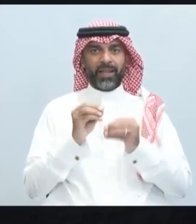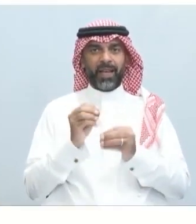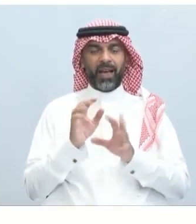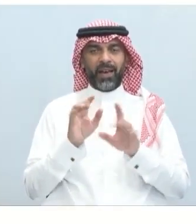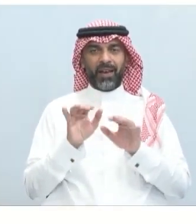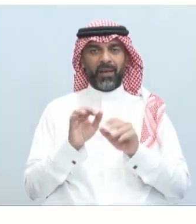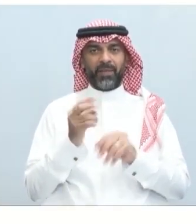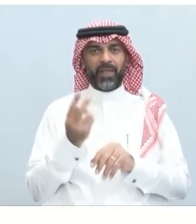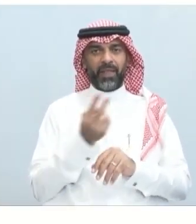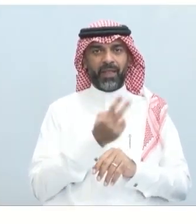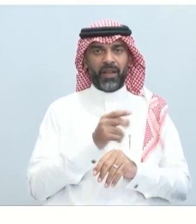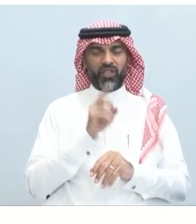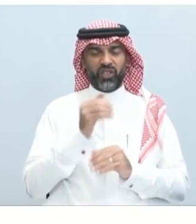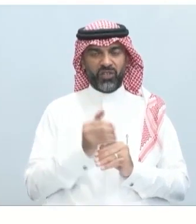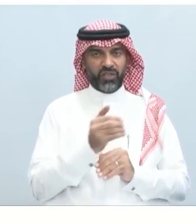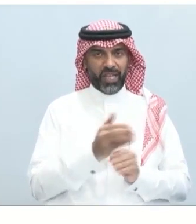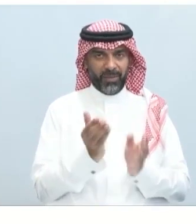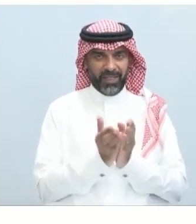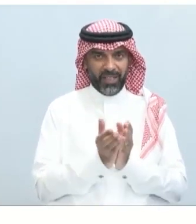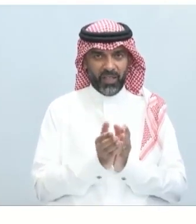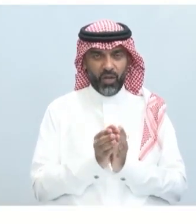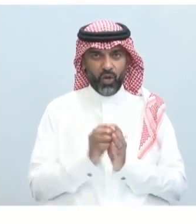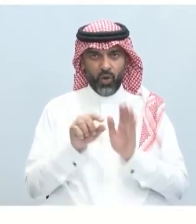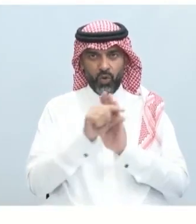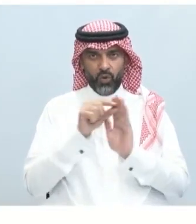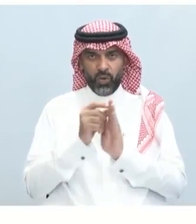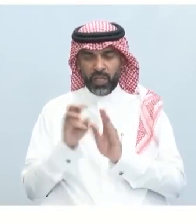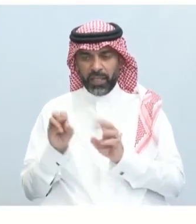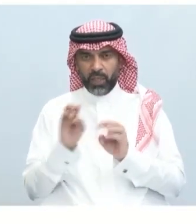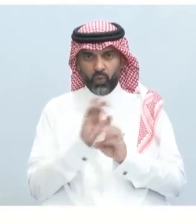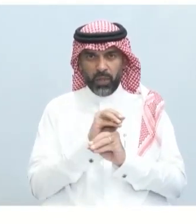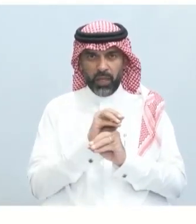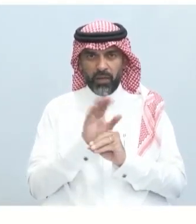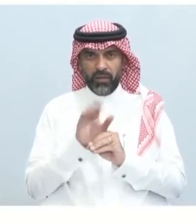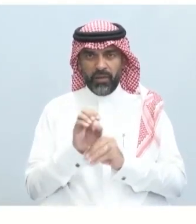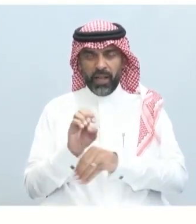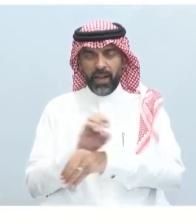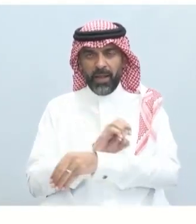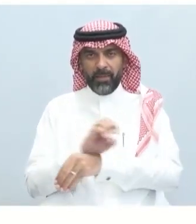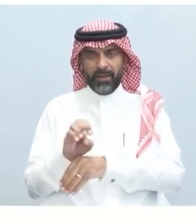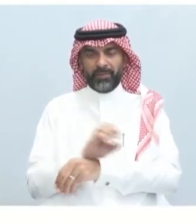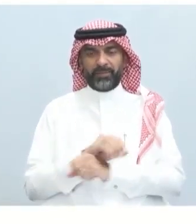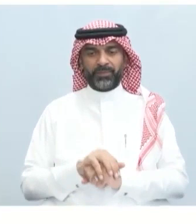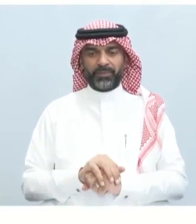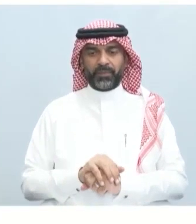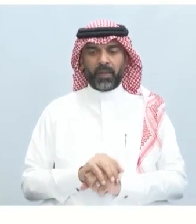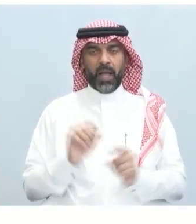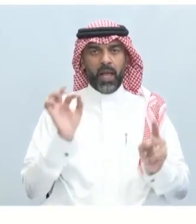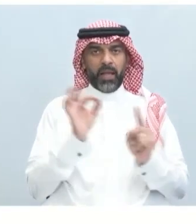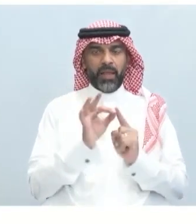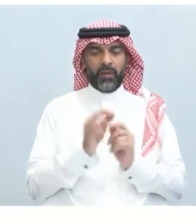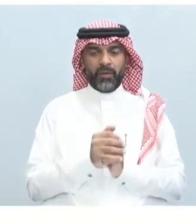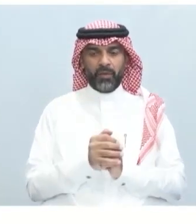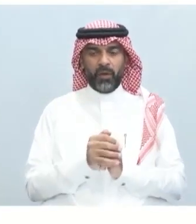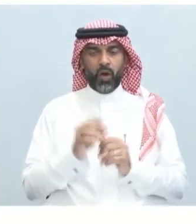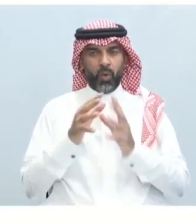الله سنستكمل درسنا التسويق عبر البريد الإلكتروني. أهداف الوحدة: أولا،